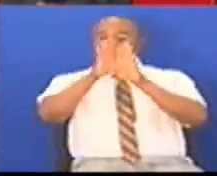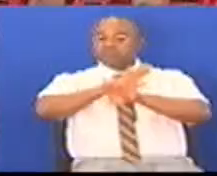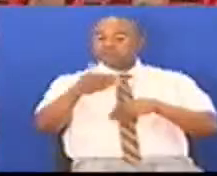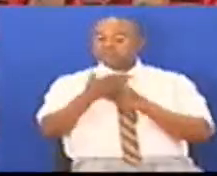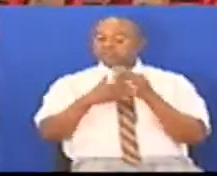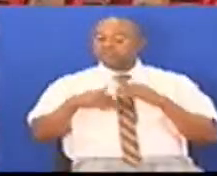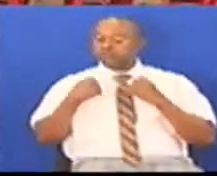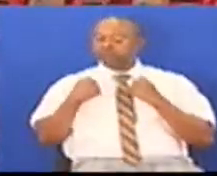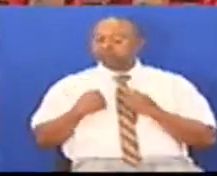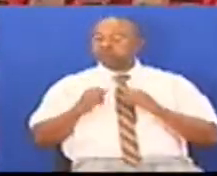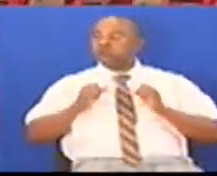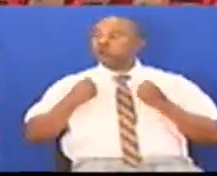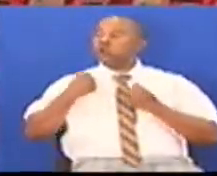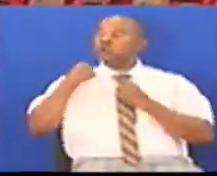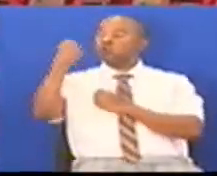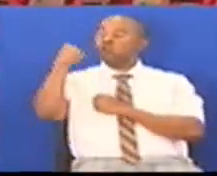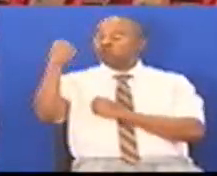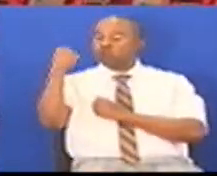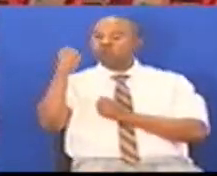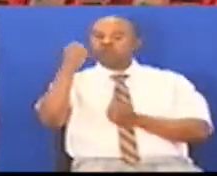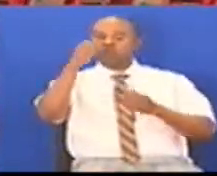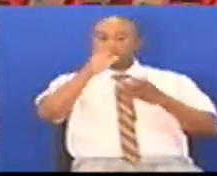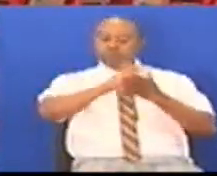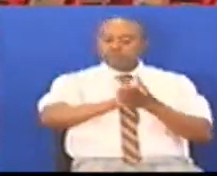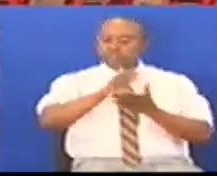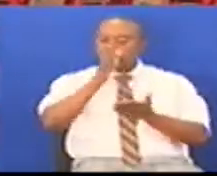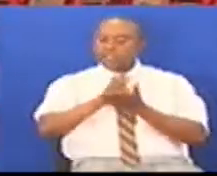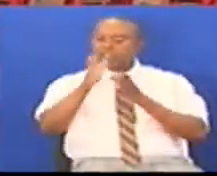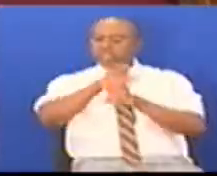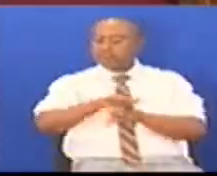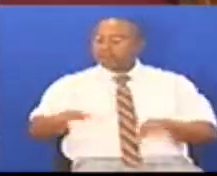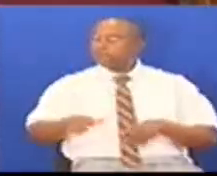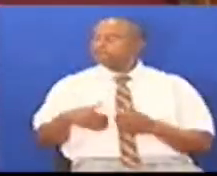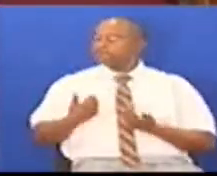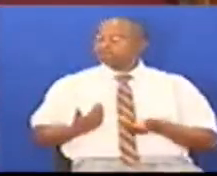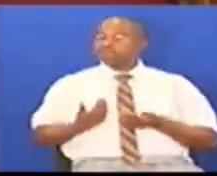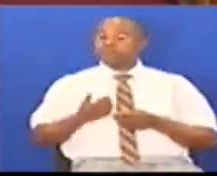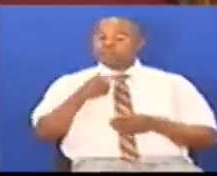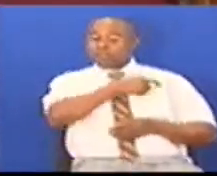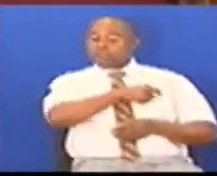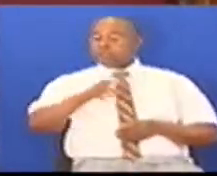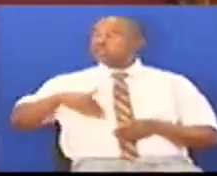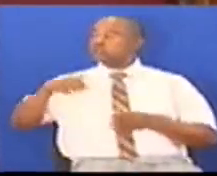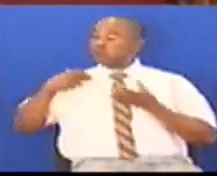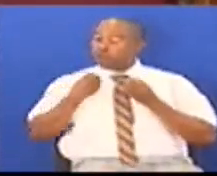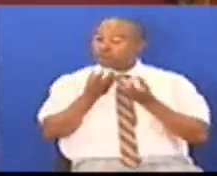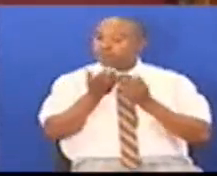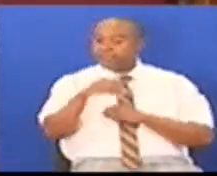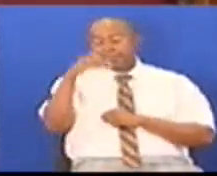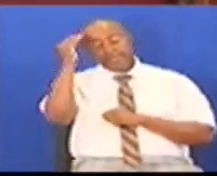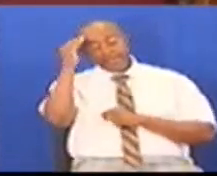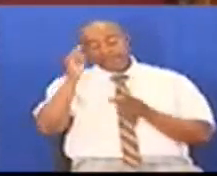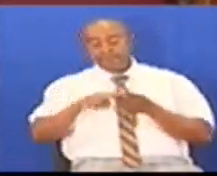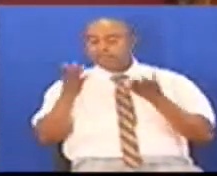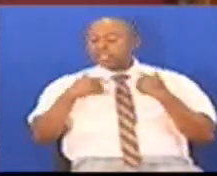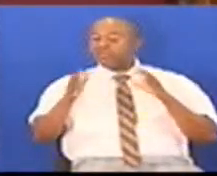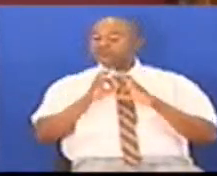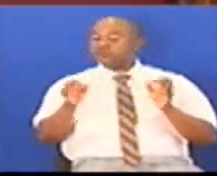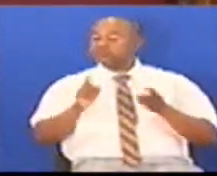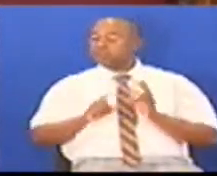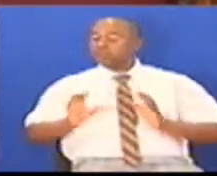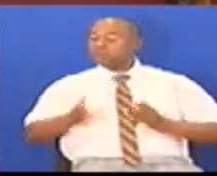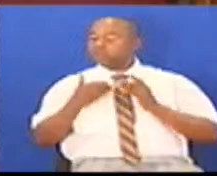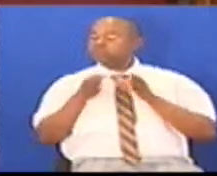idumishe uhuru, umoja, haki na amani. Umjalie rais wetu hekima, afya njema na